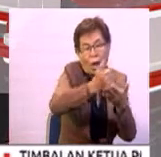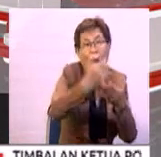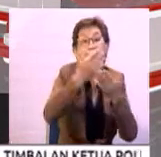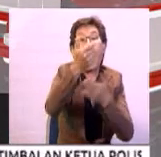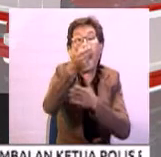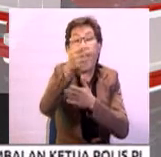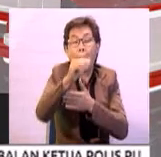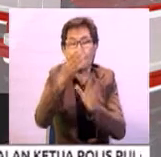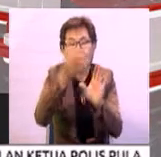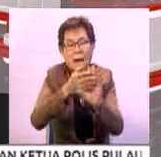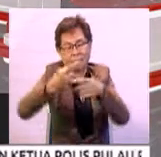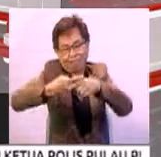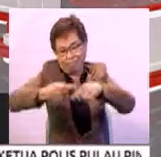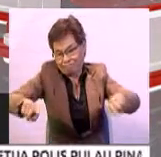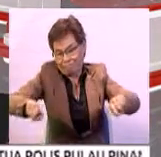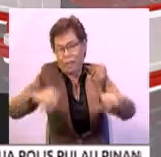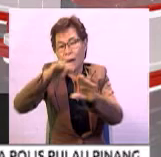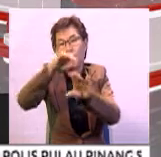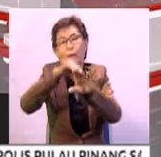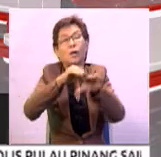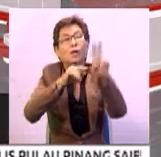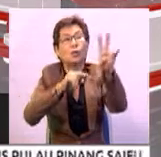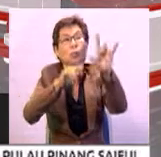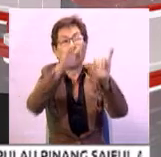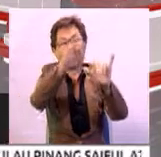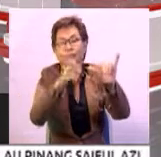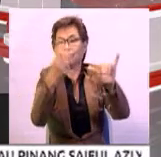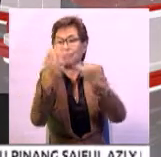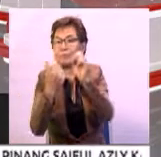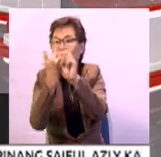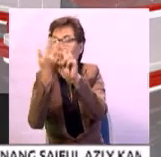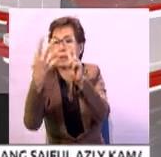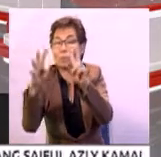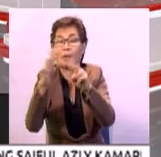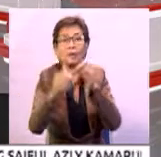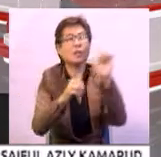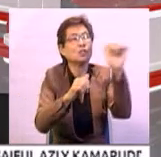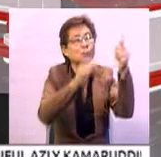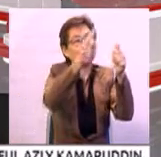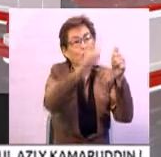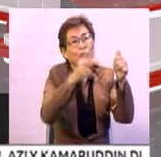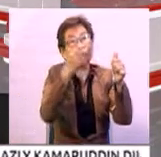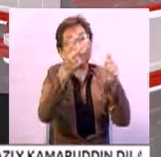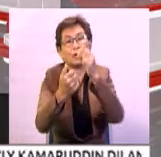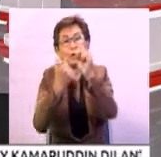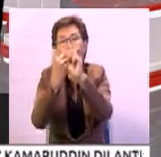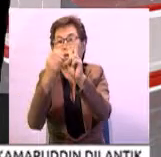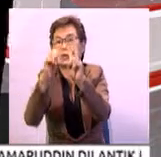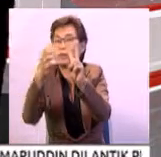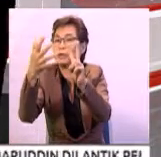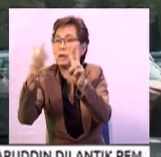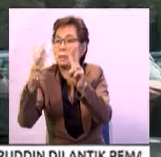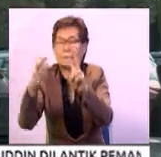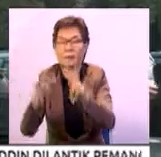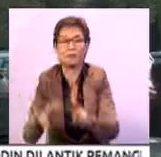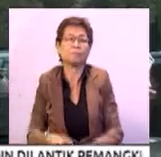M-Bank berasingan pada 26 Disember 2014 dan 10 Februari 2015.